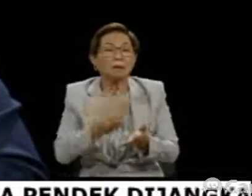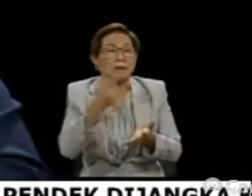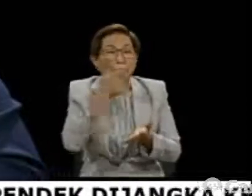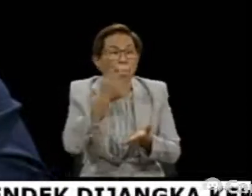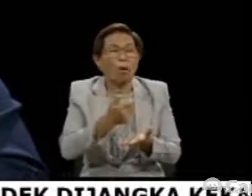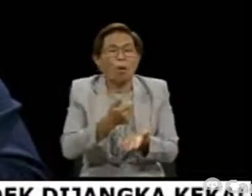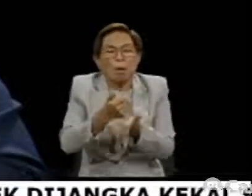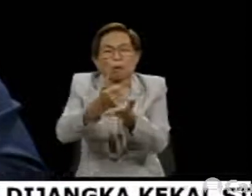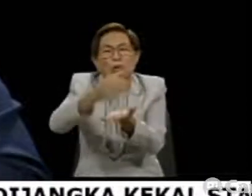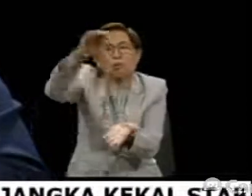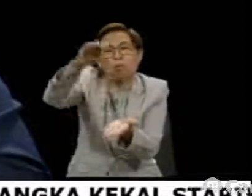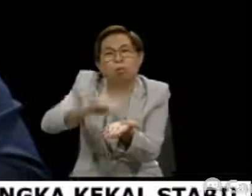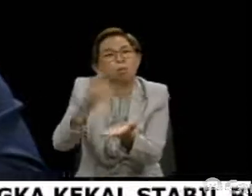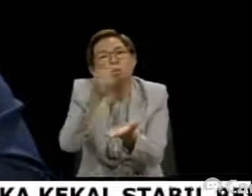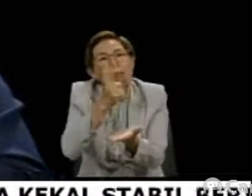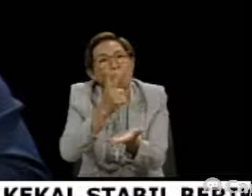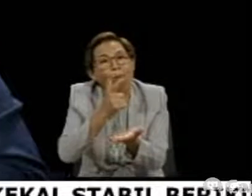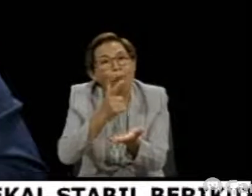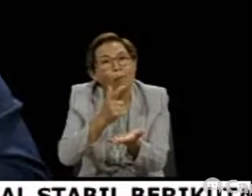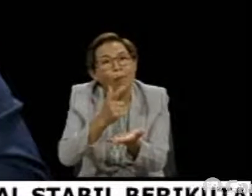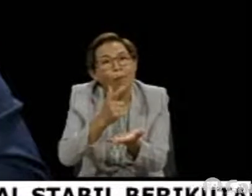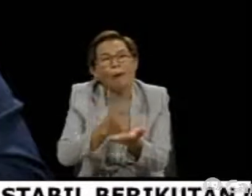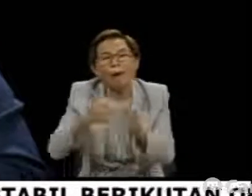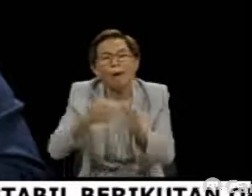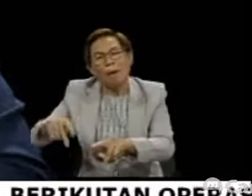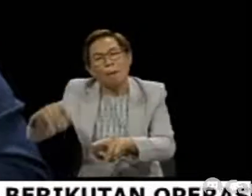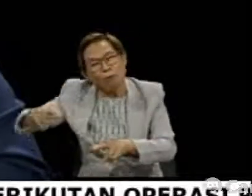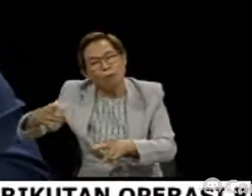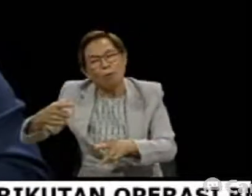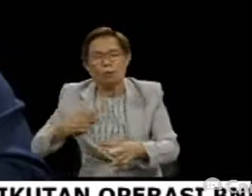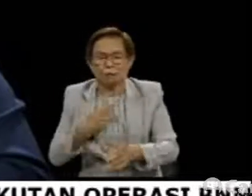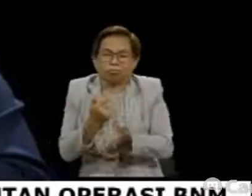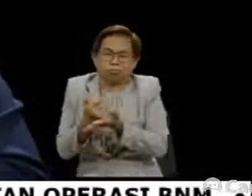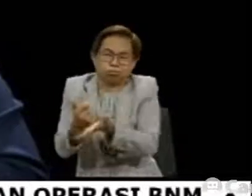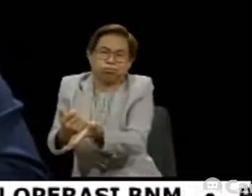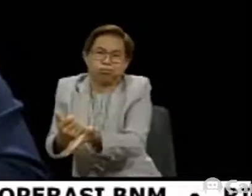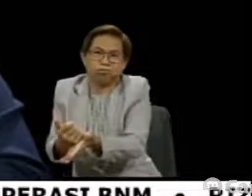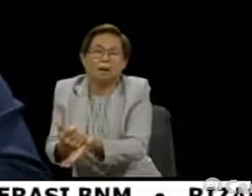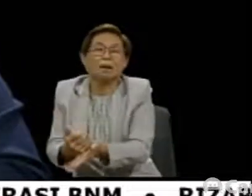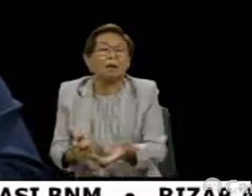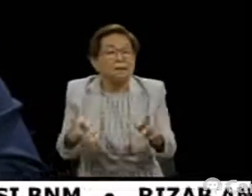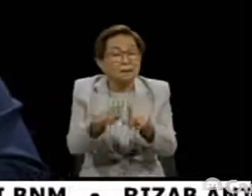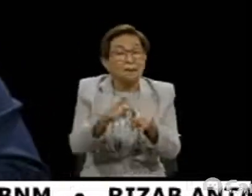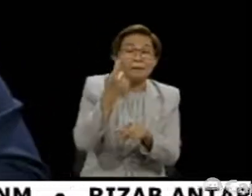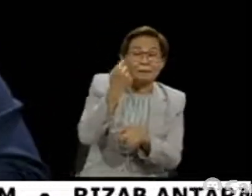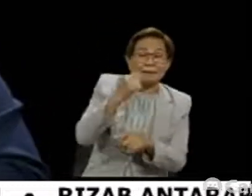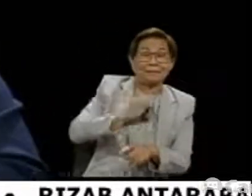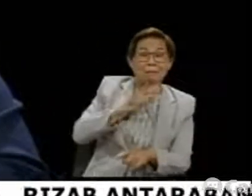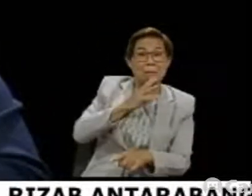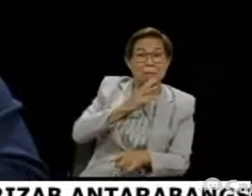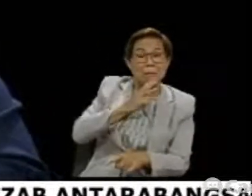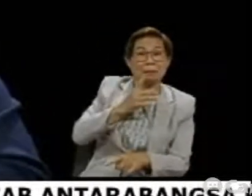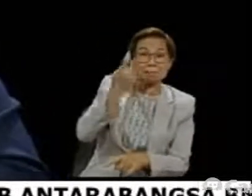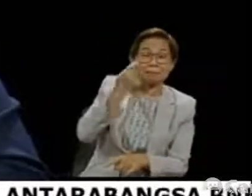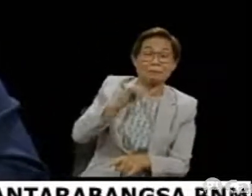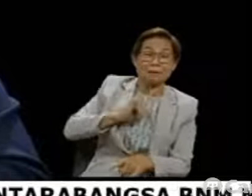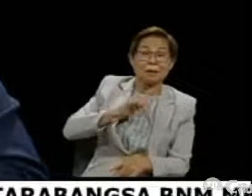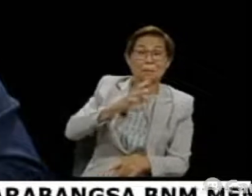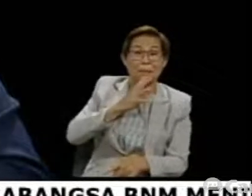dikurangkan pada masuk proyek memerlukan namun begitu seperti saya sebut tadi